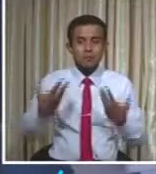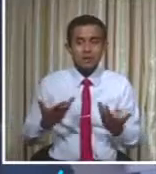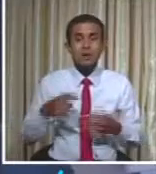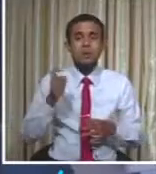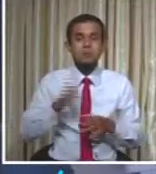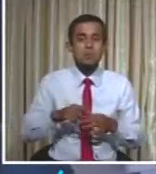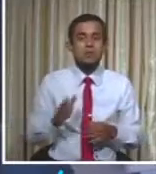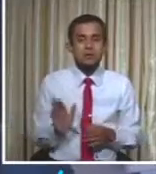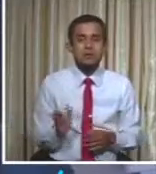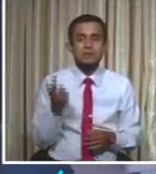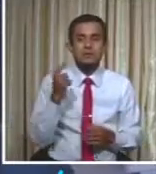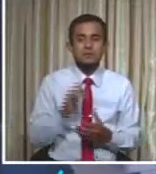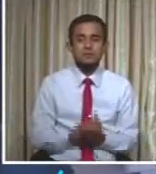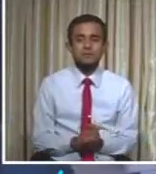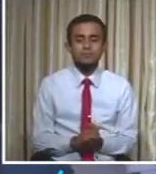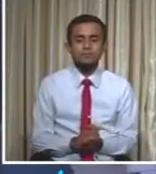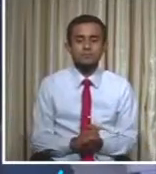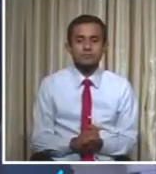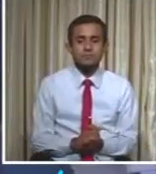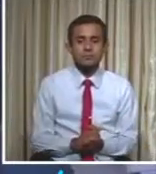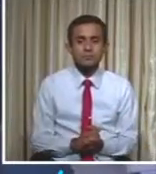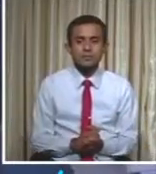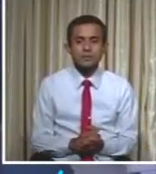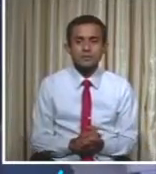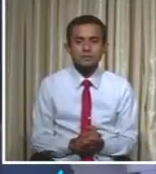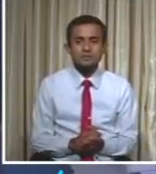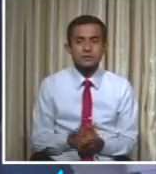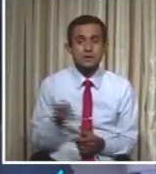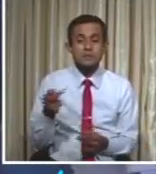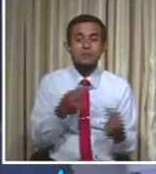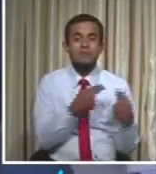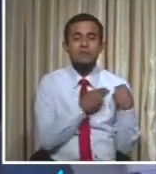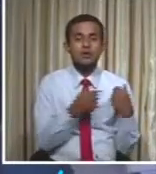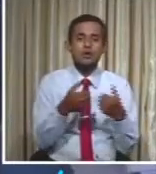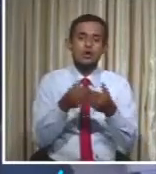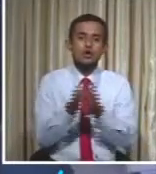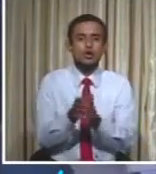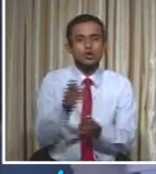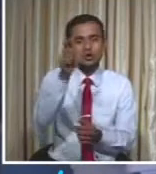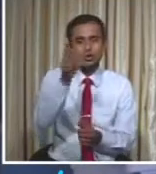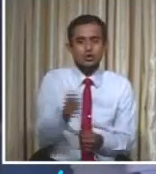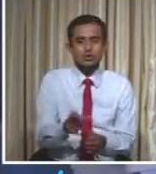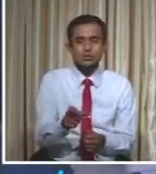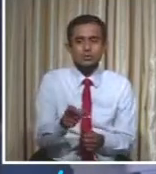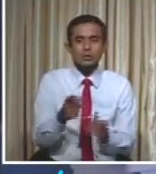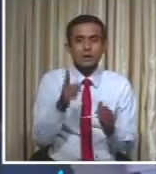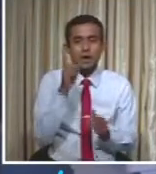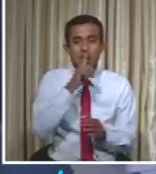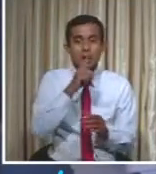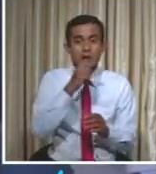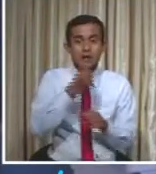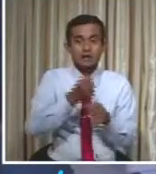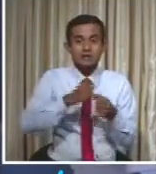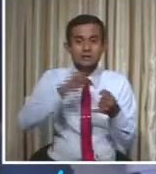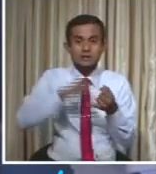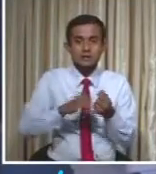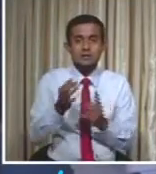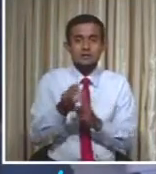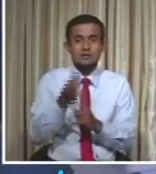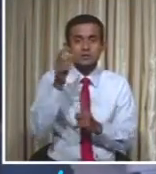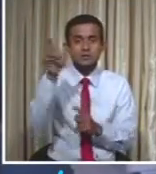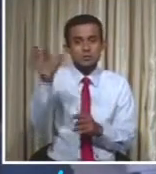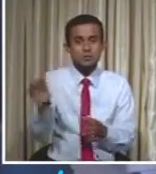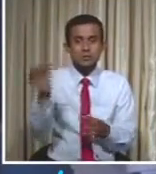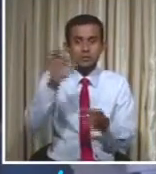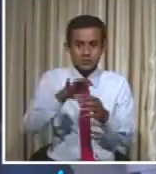නිසා කියලා කිව්වා. ඉතින් එහෙමනම් ඒකේ වගකීම තියෙන ඔබතුමන්ලට ලිට්‍රෝ ගෑස් සමාගමේ සභාපතිතුමා ඔබතුමන්ලා පත්